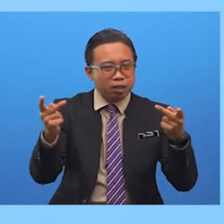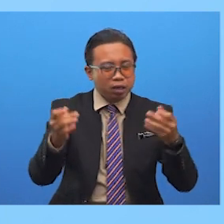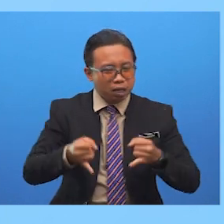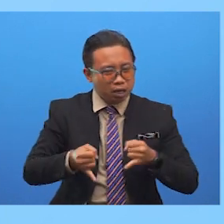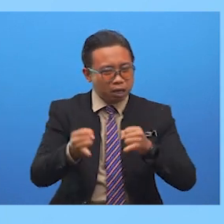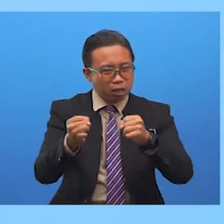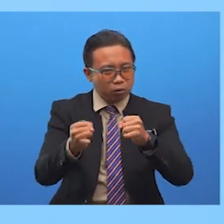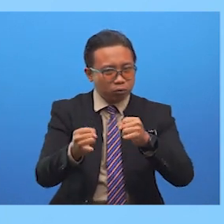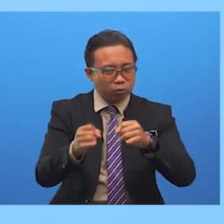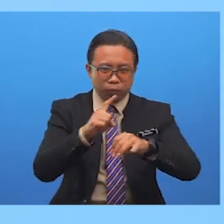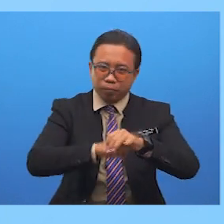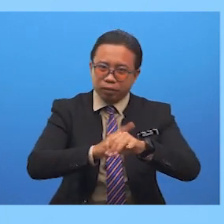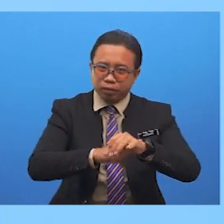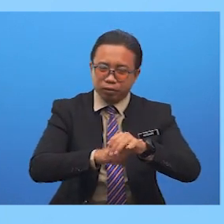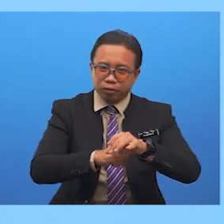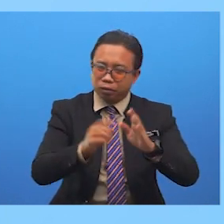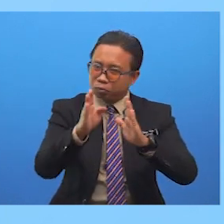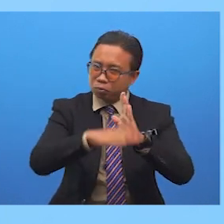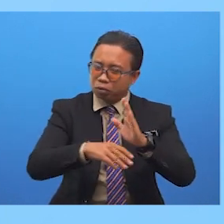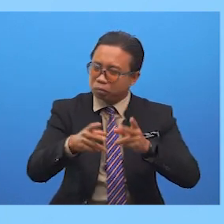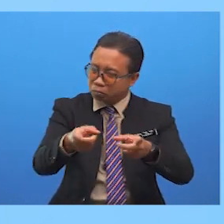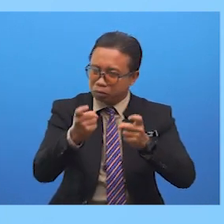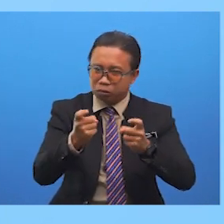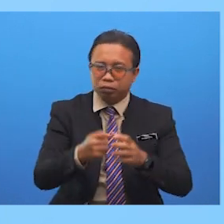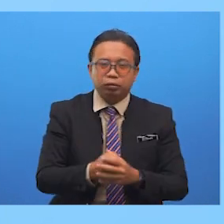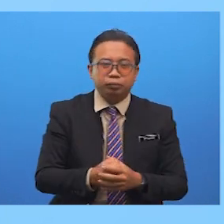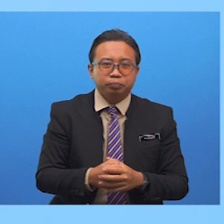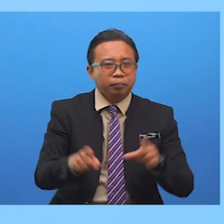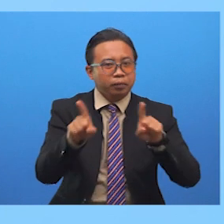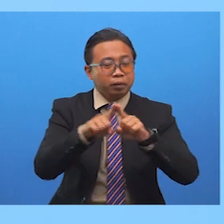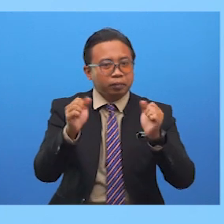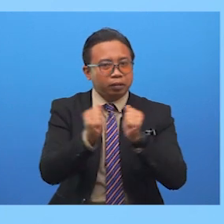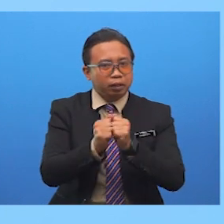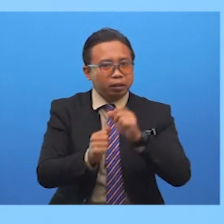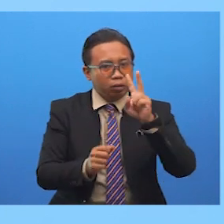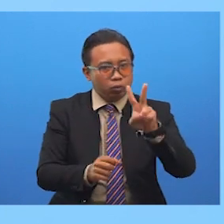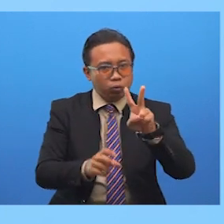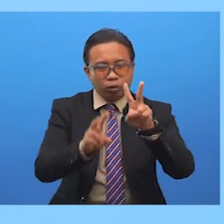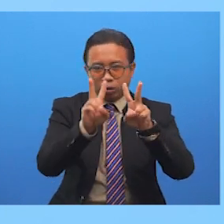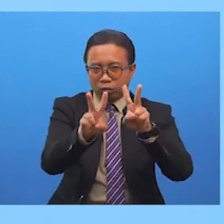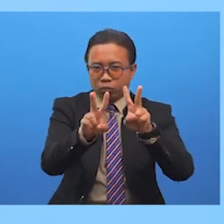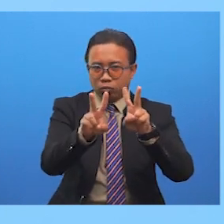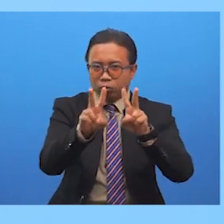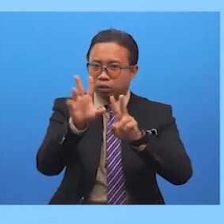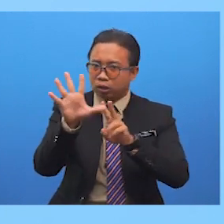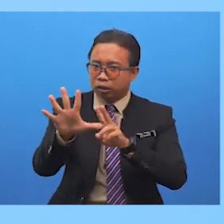yang dilalui semase nyah kejutan iaitu bersamaan dengan